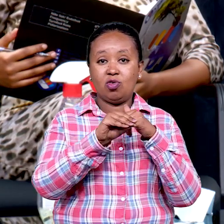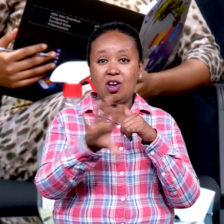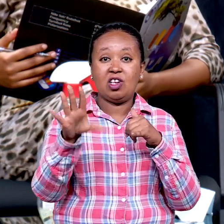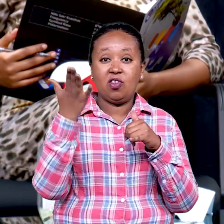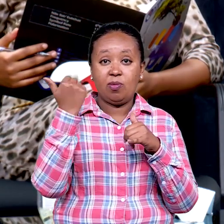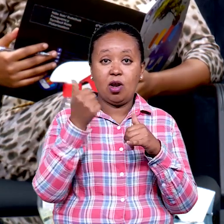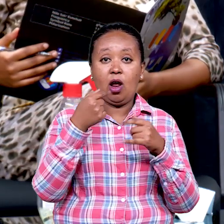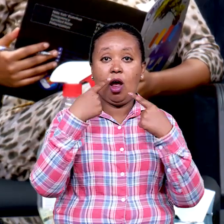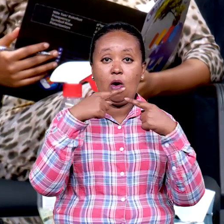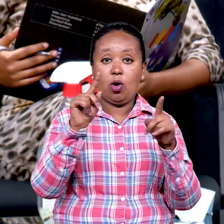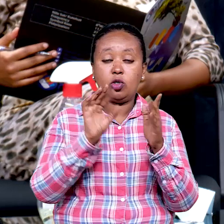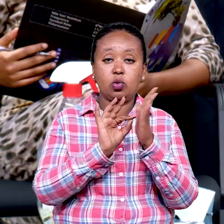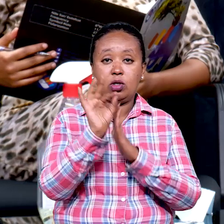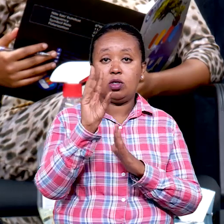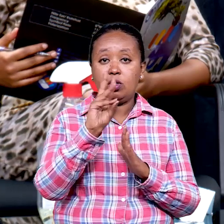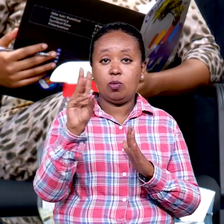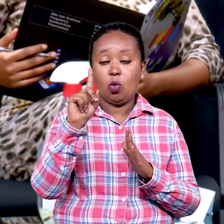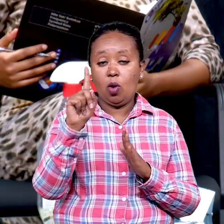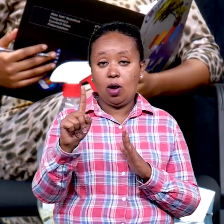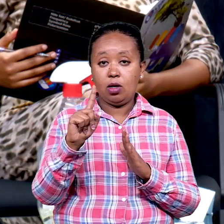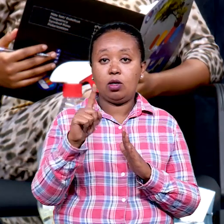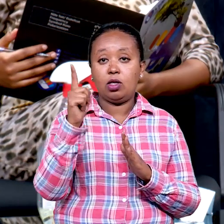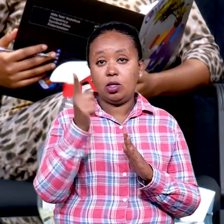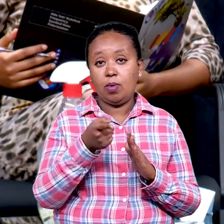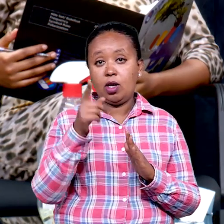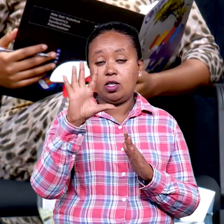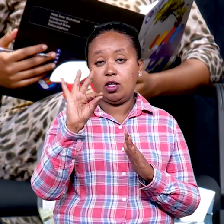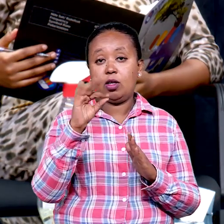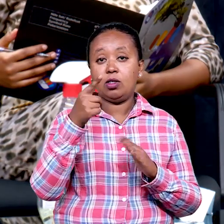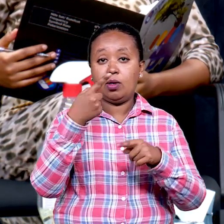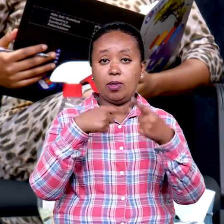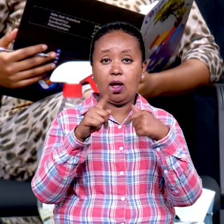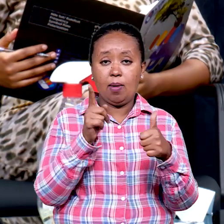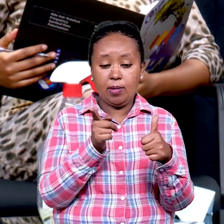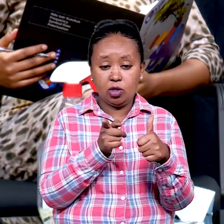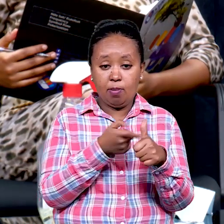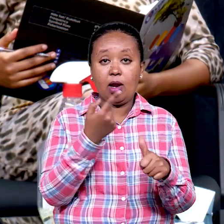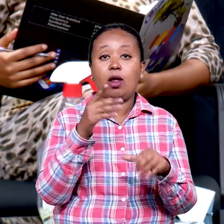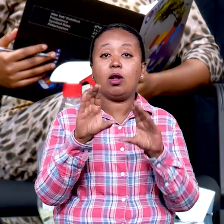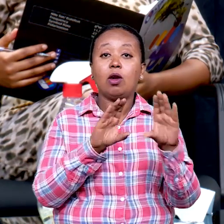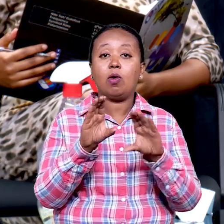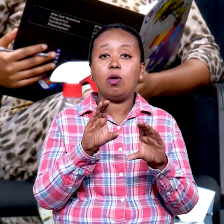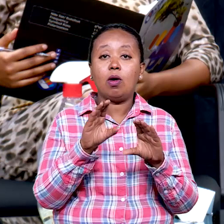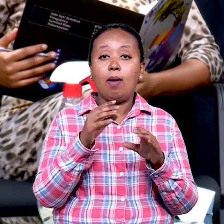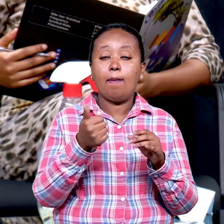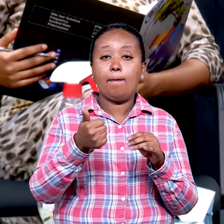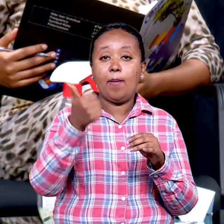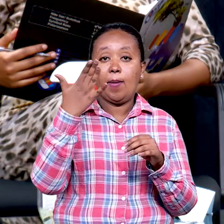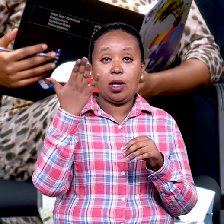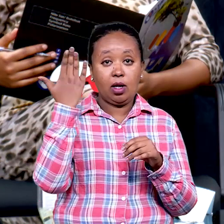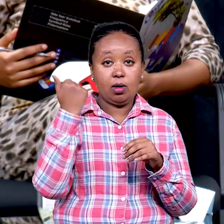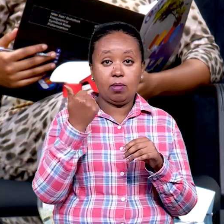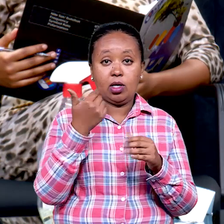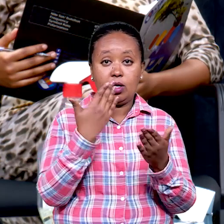ቁጥር 621 ዝባር 2009 ሲመጣ የመጀመሪያ ያደረገው በባንክ